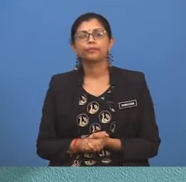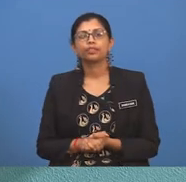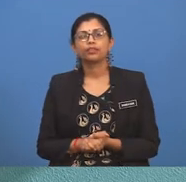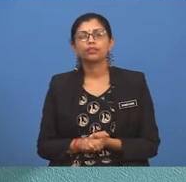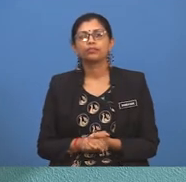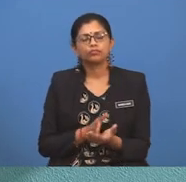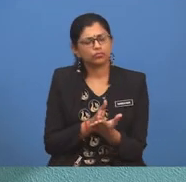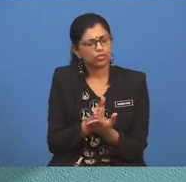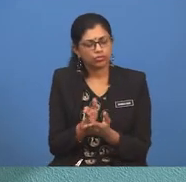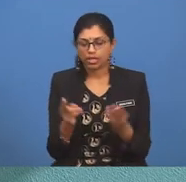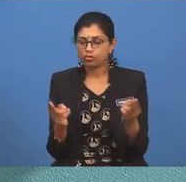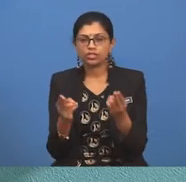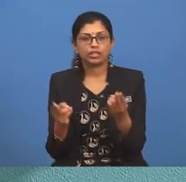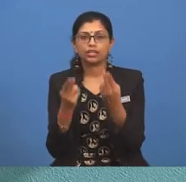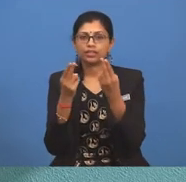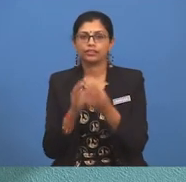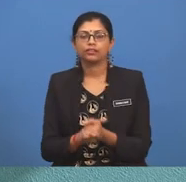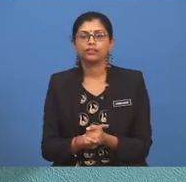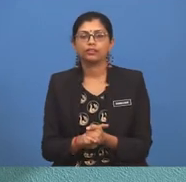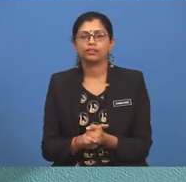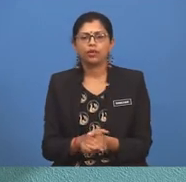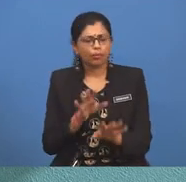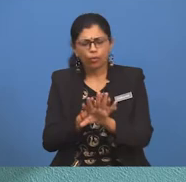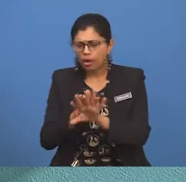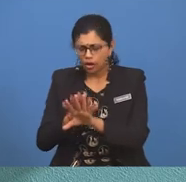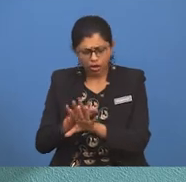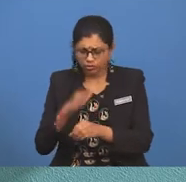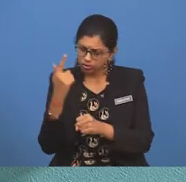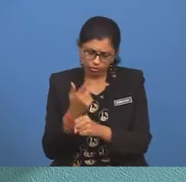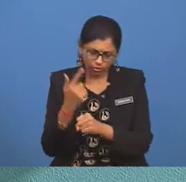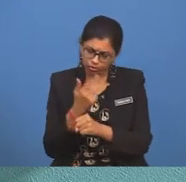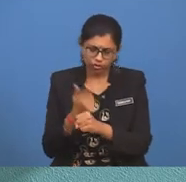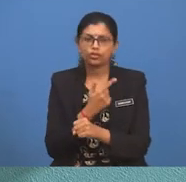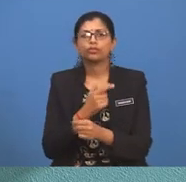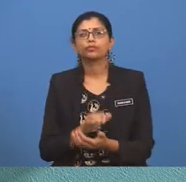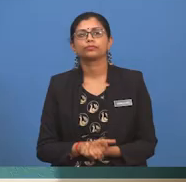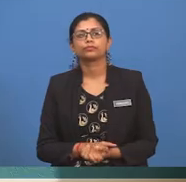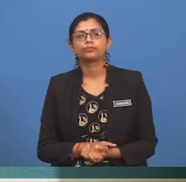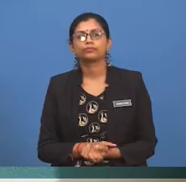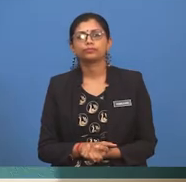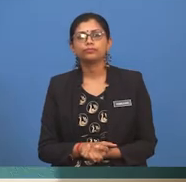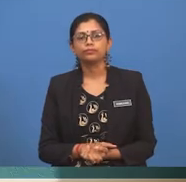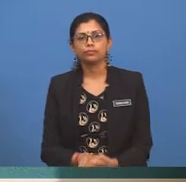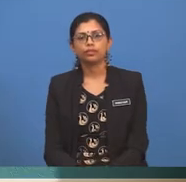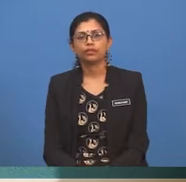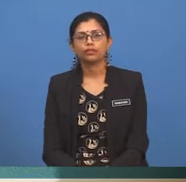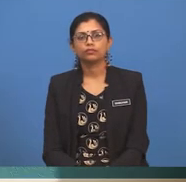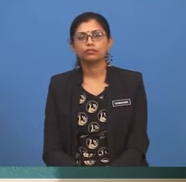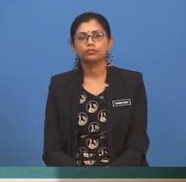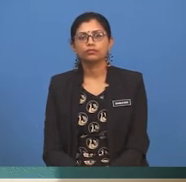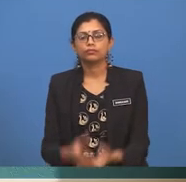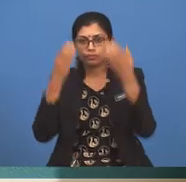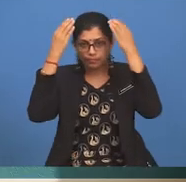Teruskan usaha dengan membuat latih tubi sebanyak mungkin. Cikgu